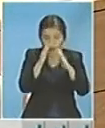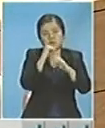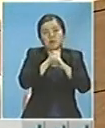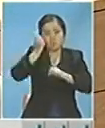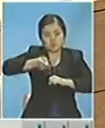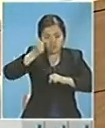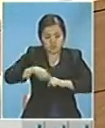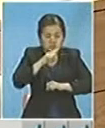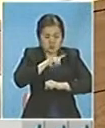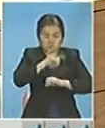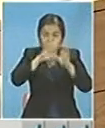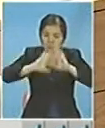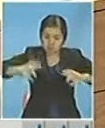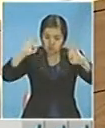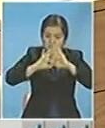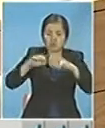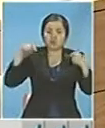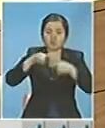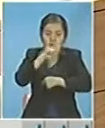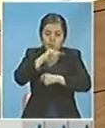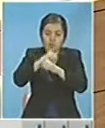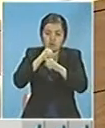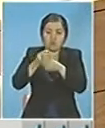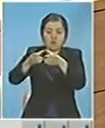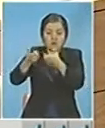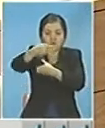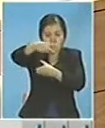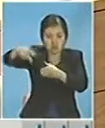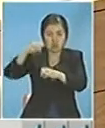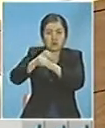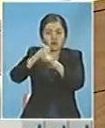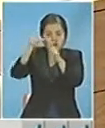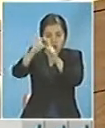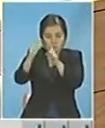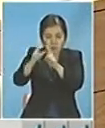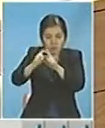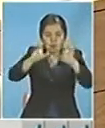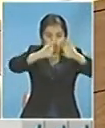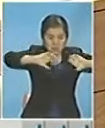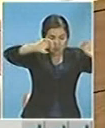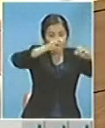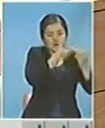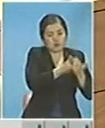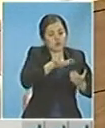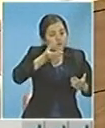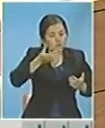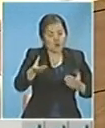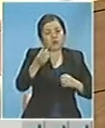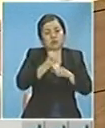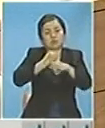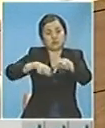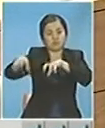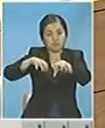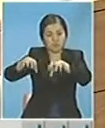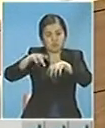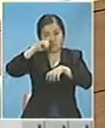หน้าที่อันสำคัญของราชบัณฑิตเรื่องงบประมาณเป็นเรื่องที่สำคัญสร้างความพร้อมนะครับส่วนประเด็นที่สองนั้น